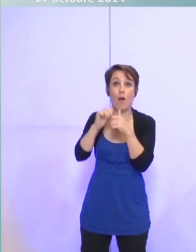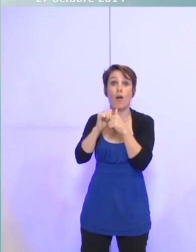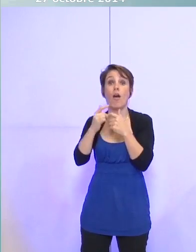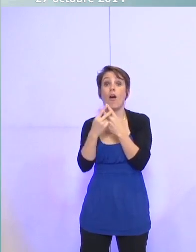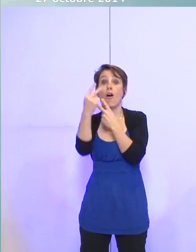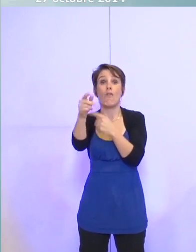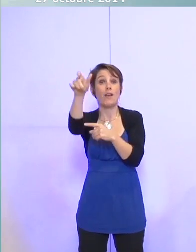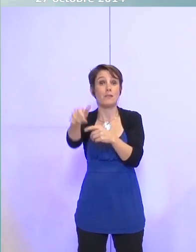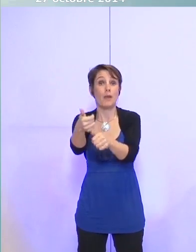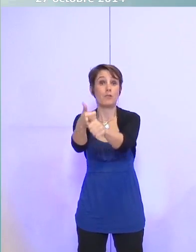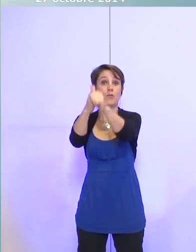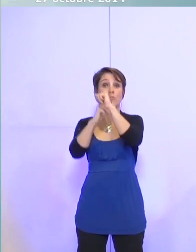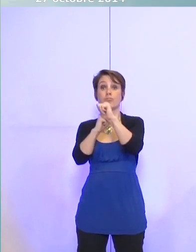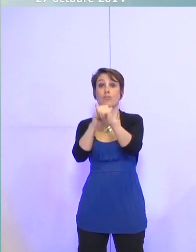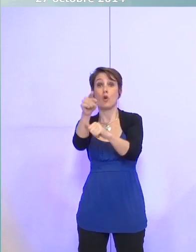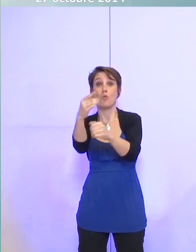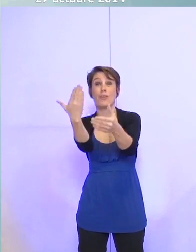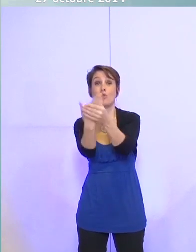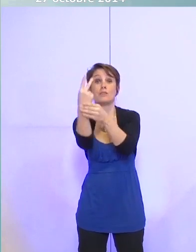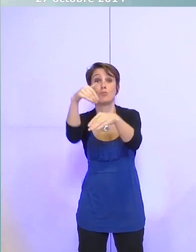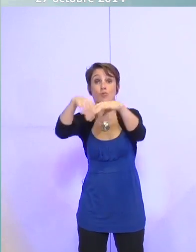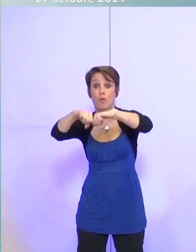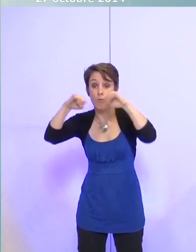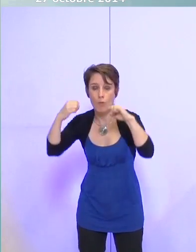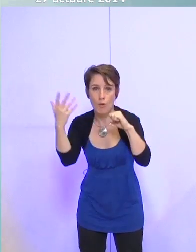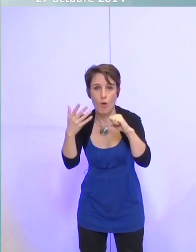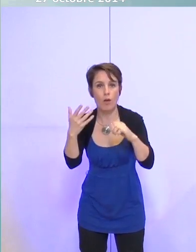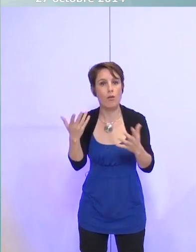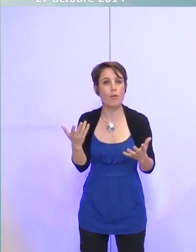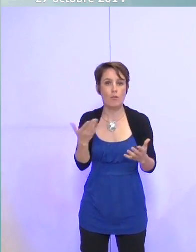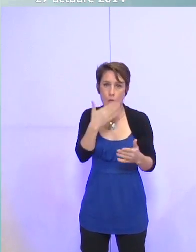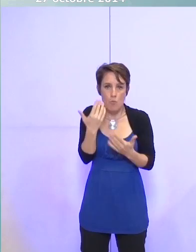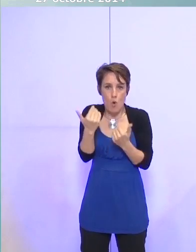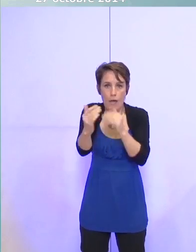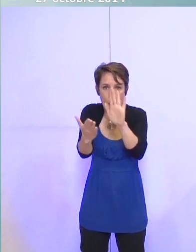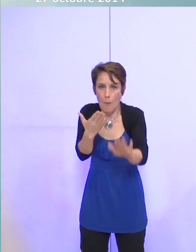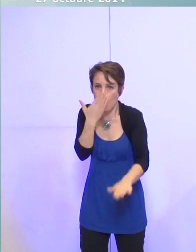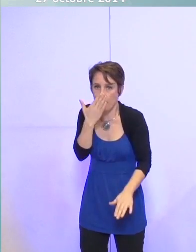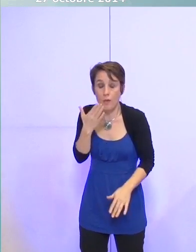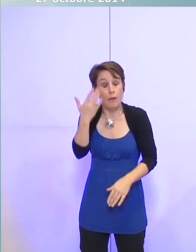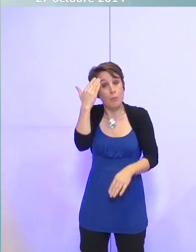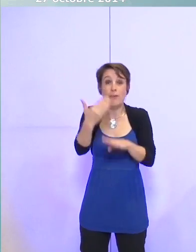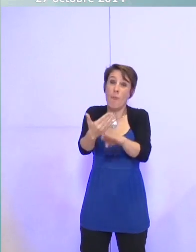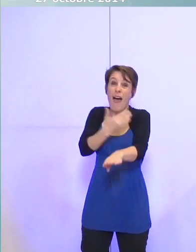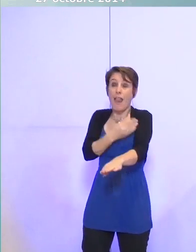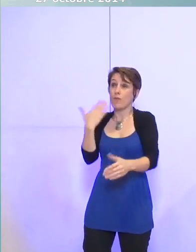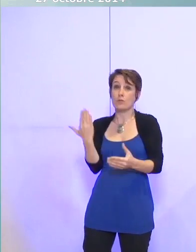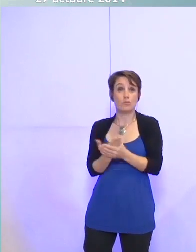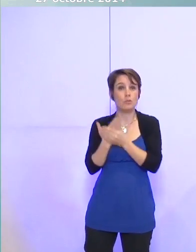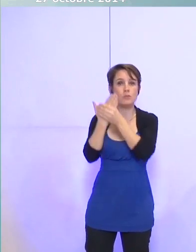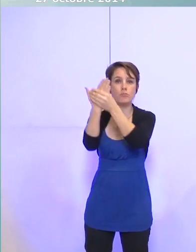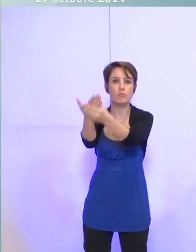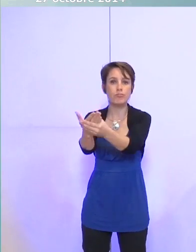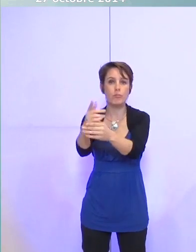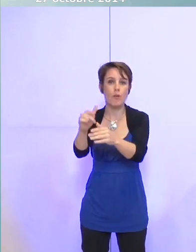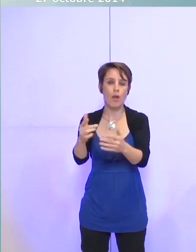plaignant, dépose et ce qu'il dit. Si vous dévoilez immédiatement votre ligne de défense, vous êtes quand même dans un jeu